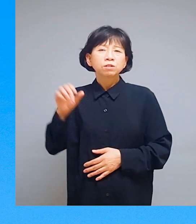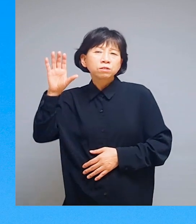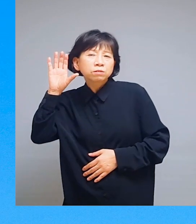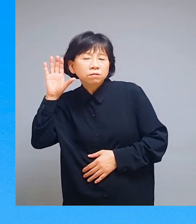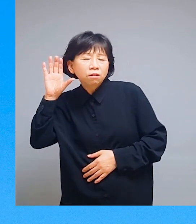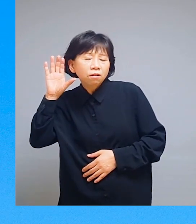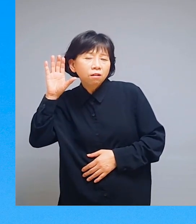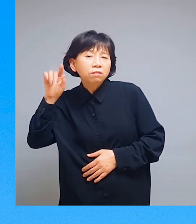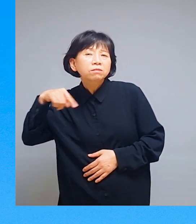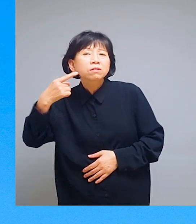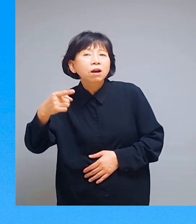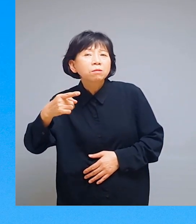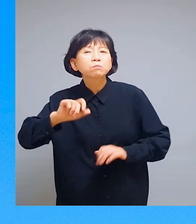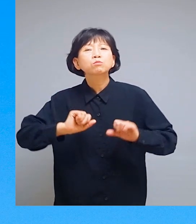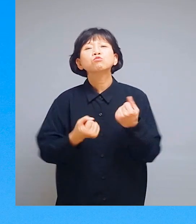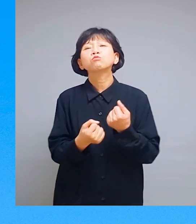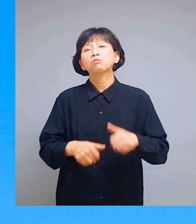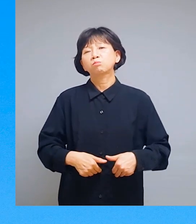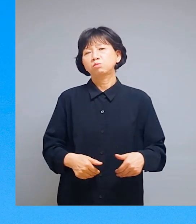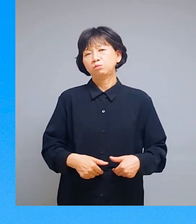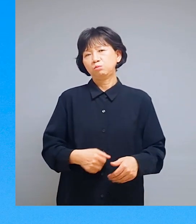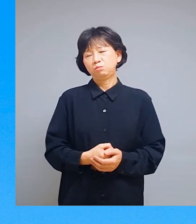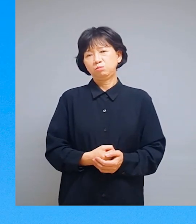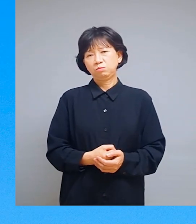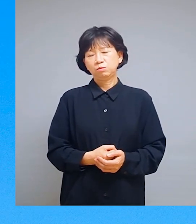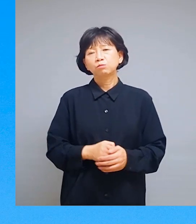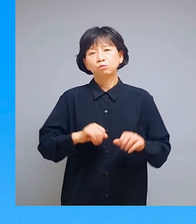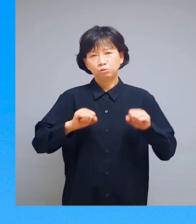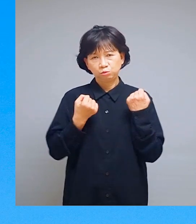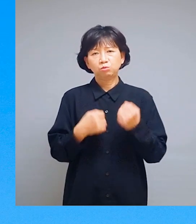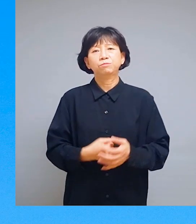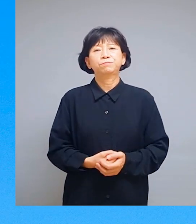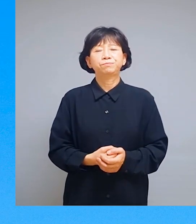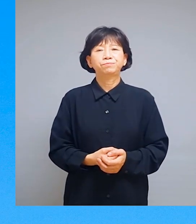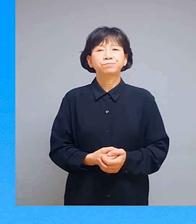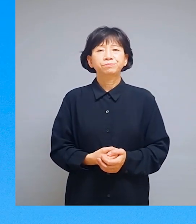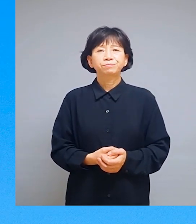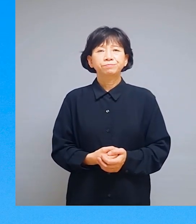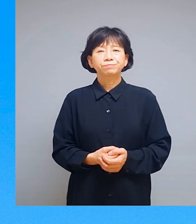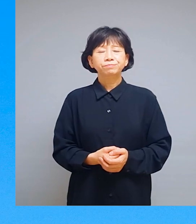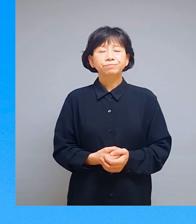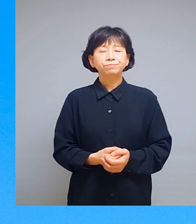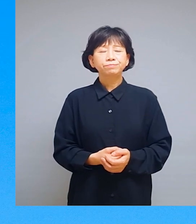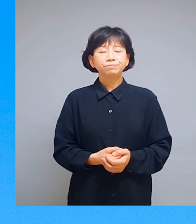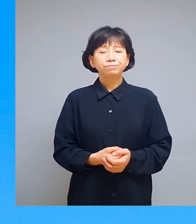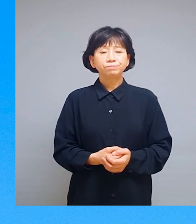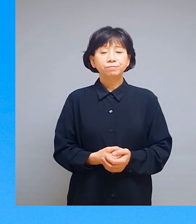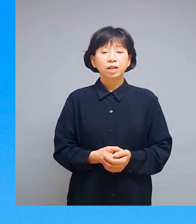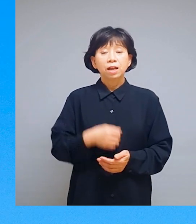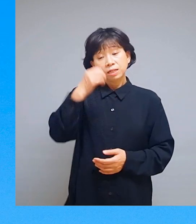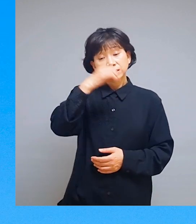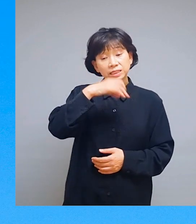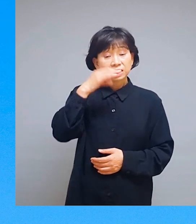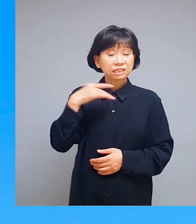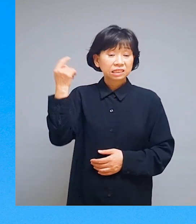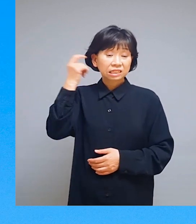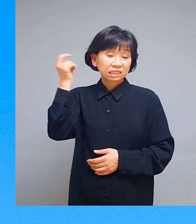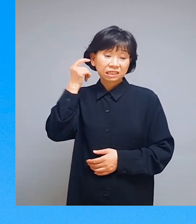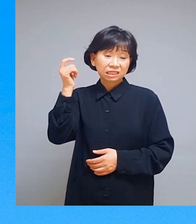들었으면 순종해라 라는 말씀이 되겠습니다. 흘려듣는 것이 아니라 깊이 새기고 실천하는